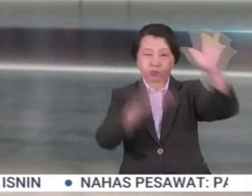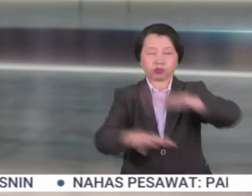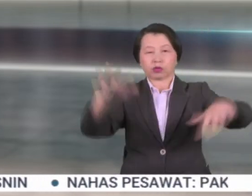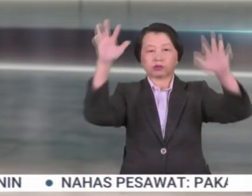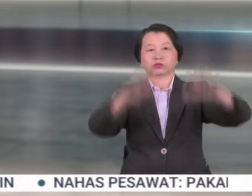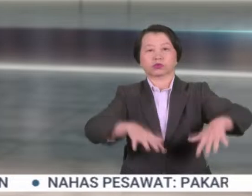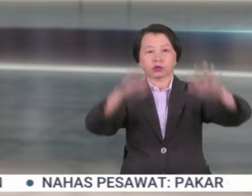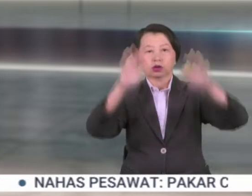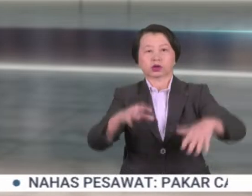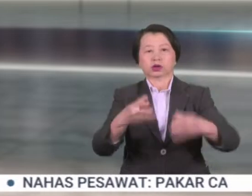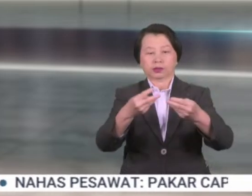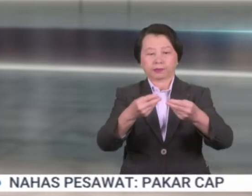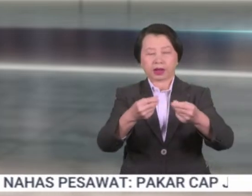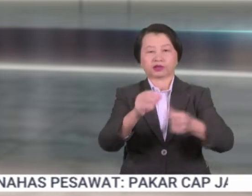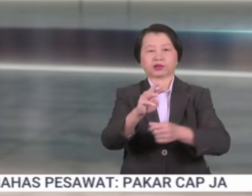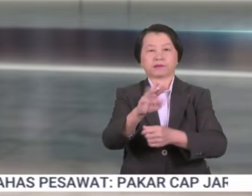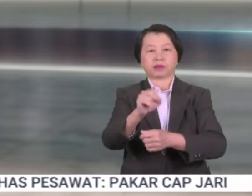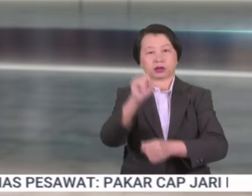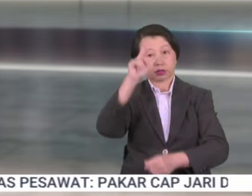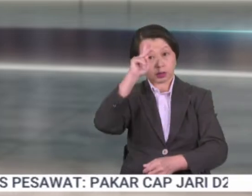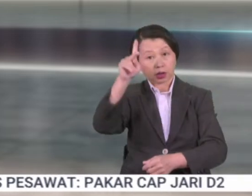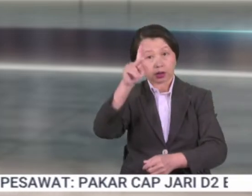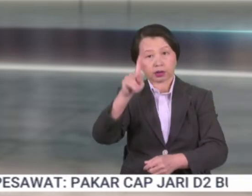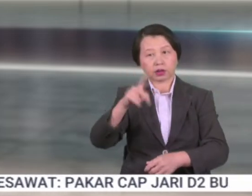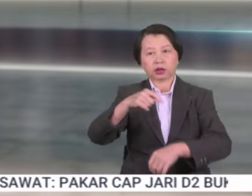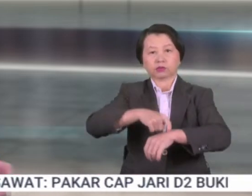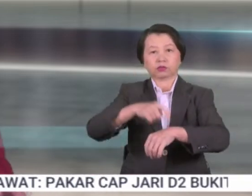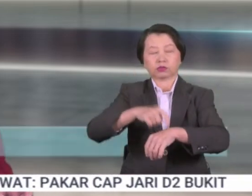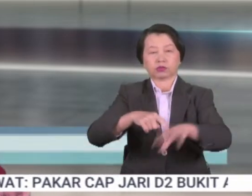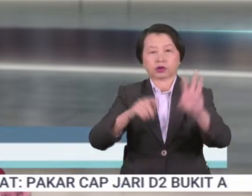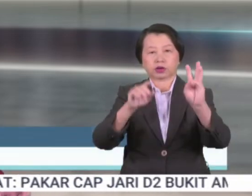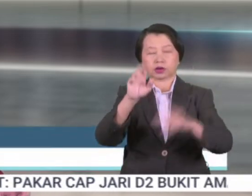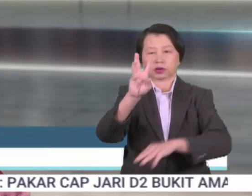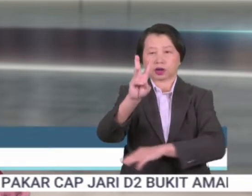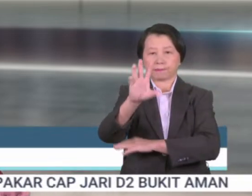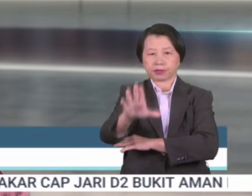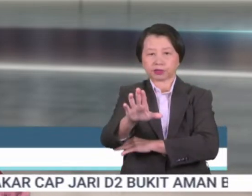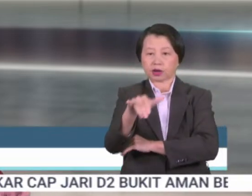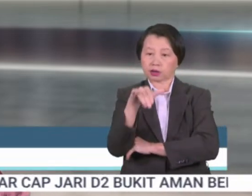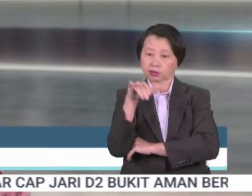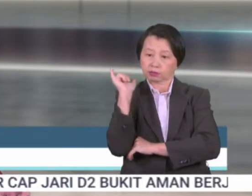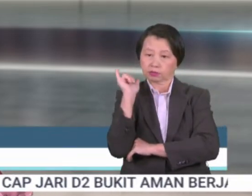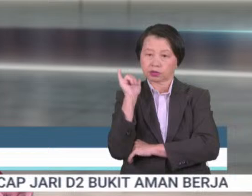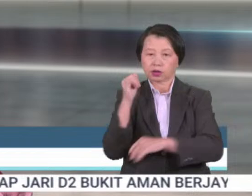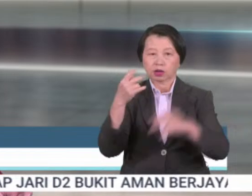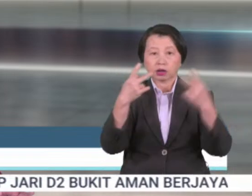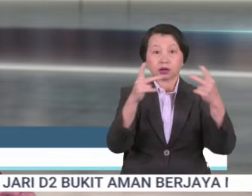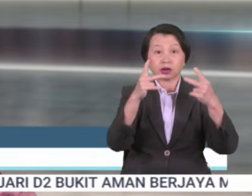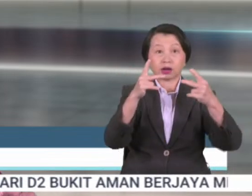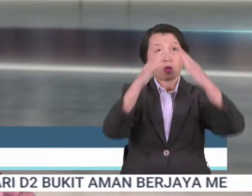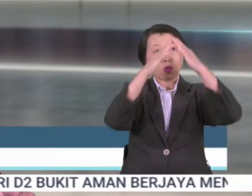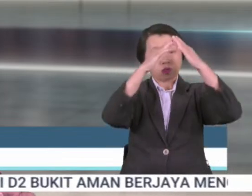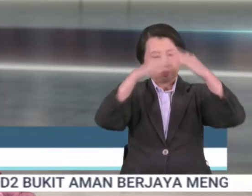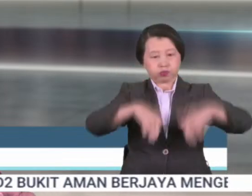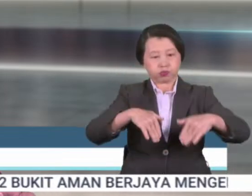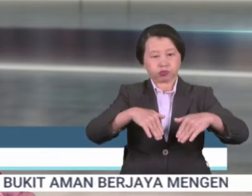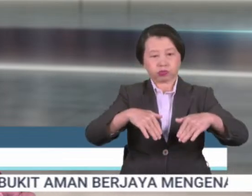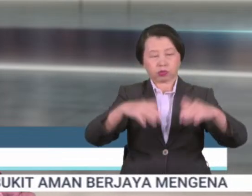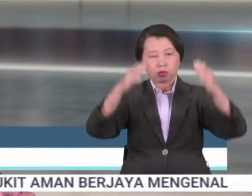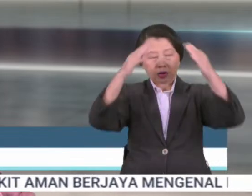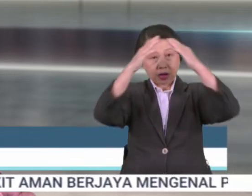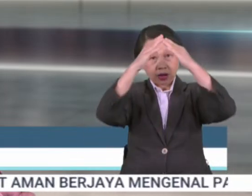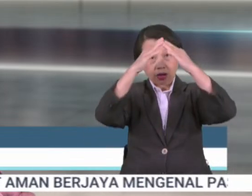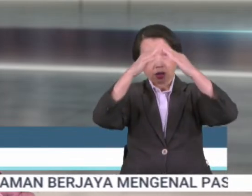lebat di Pasir Mas Kelantan kejadian kira-kira pukul 6 Petang semalam menyebabkan siling kedai itu jatuh dan atap di hadapan